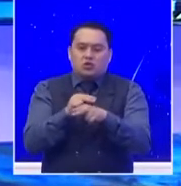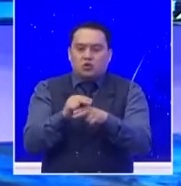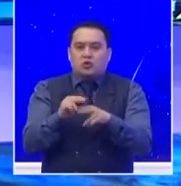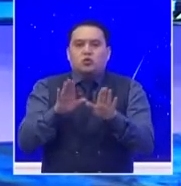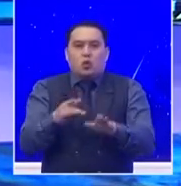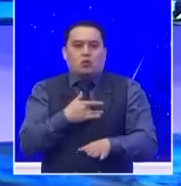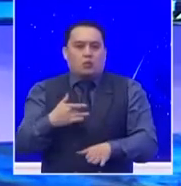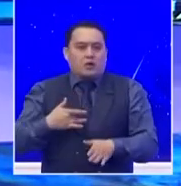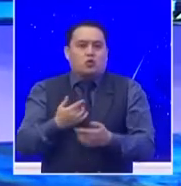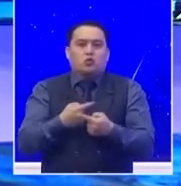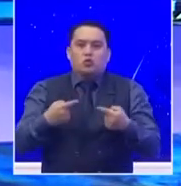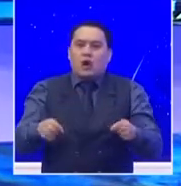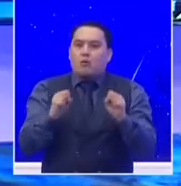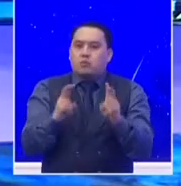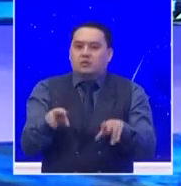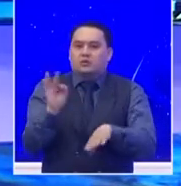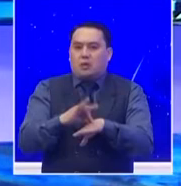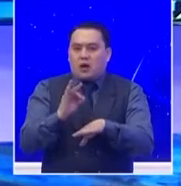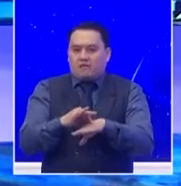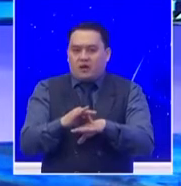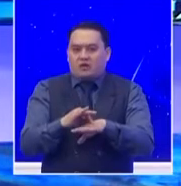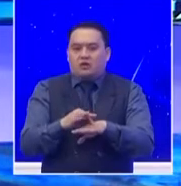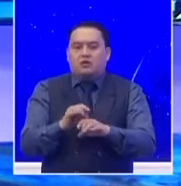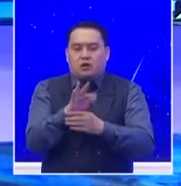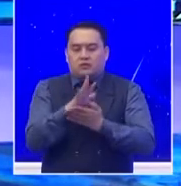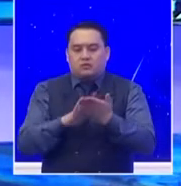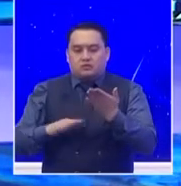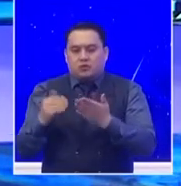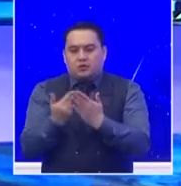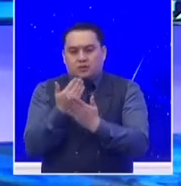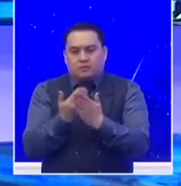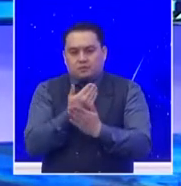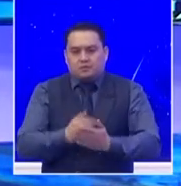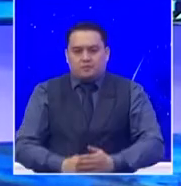только туберкулеза, но и других опасных заболеваний, узнала Евгения Присяжная.